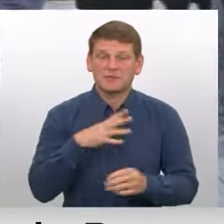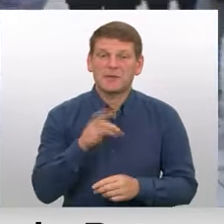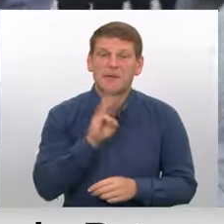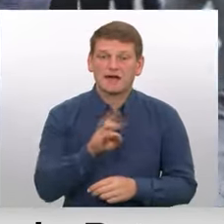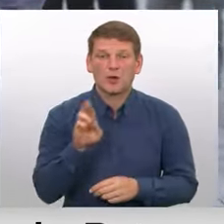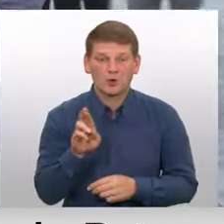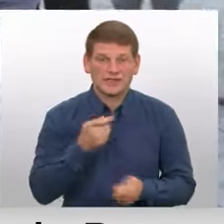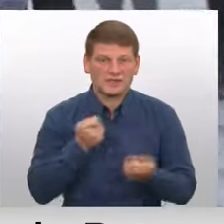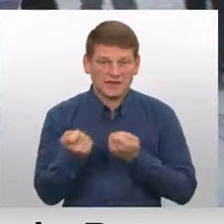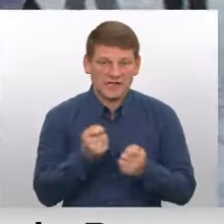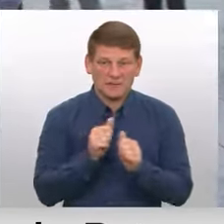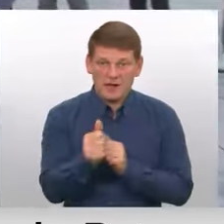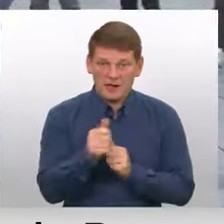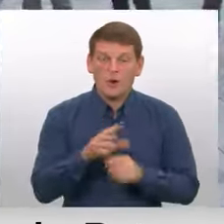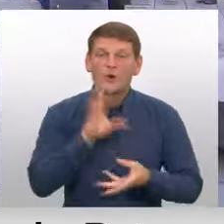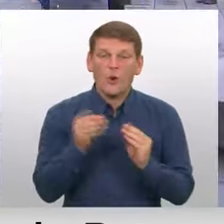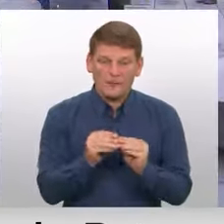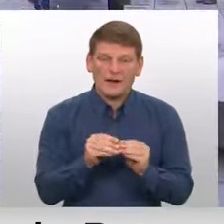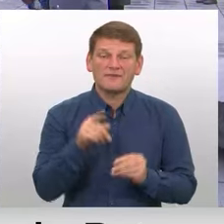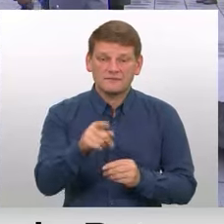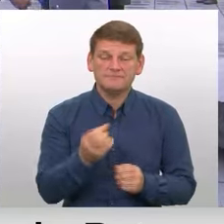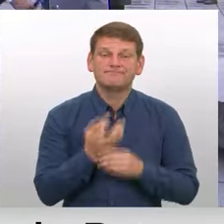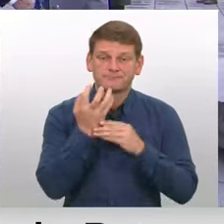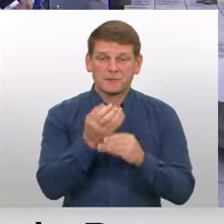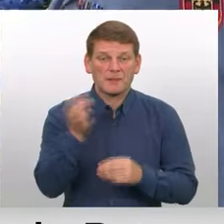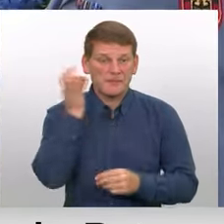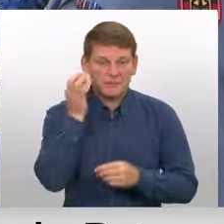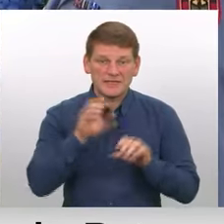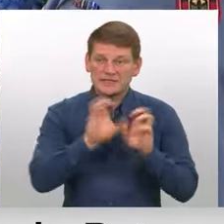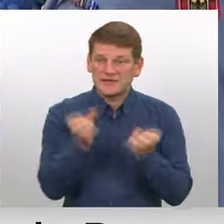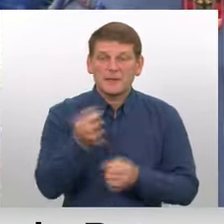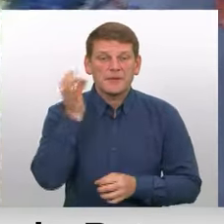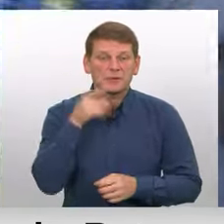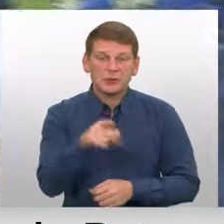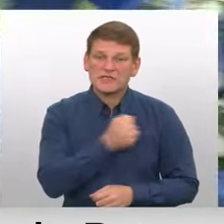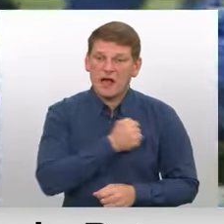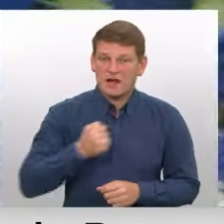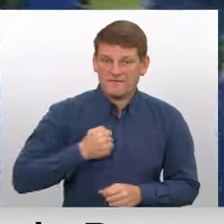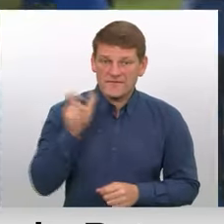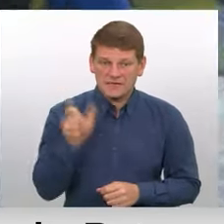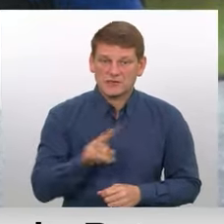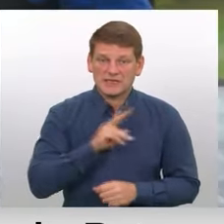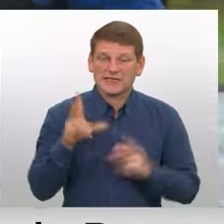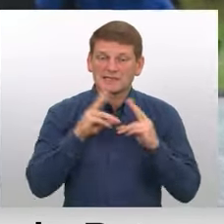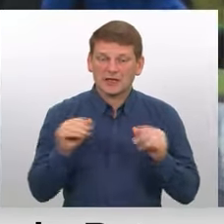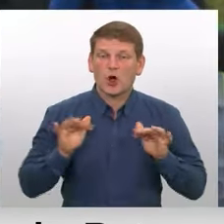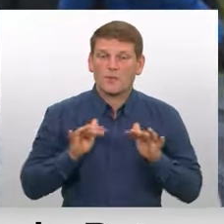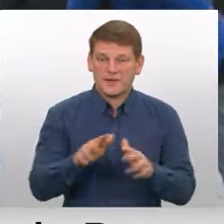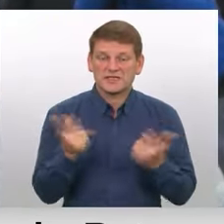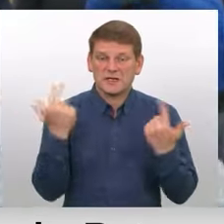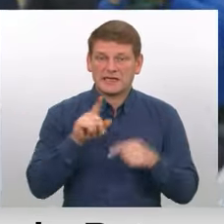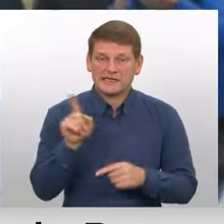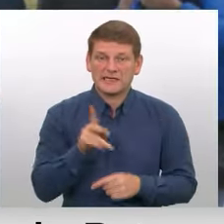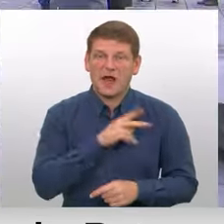vadībā. Un kopā viņi arī nolika piemiņas vainagu, pieminot tos karavīrus, kas NATO operāciju laikā ir